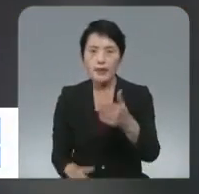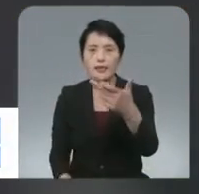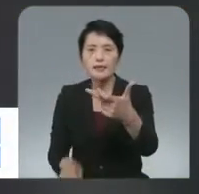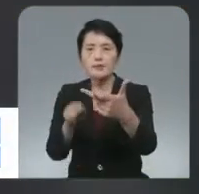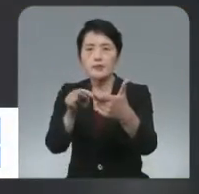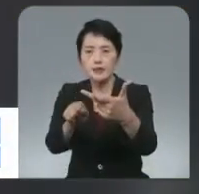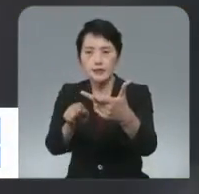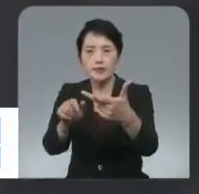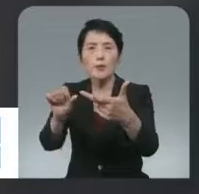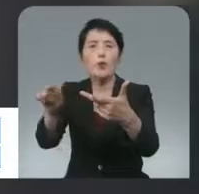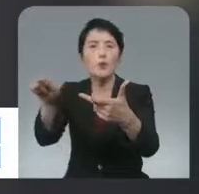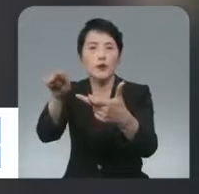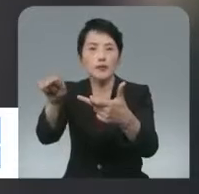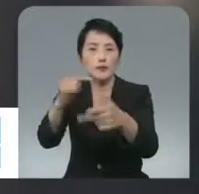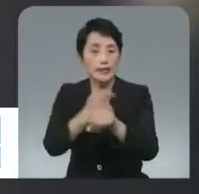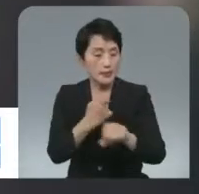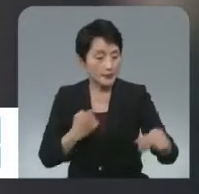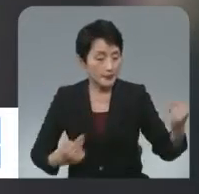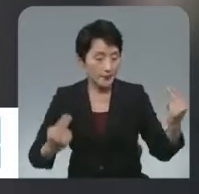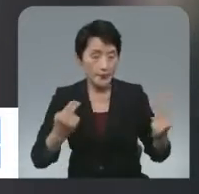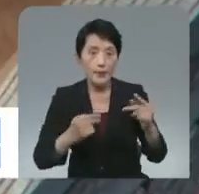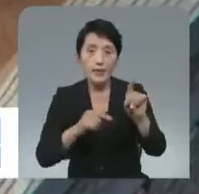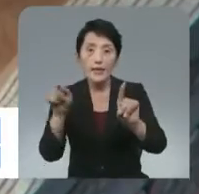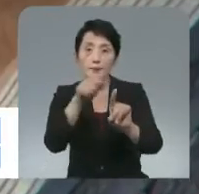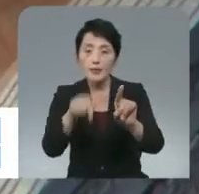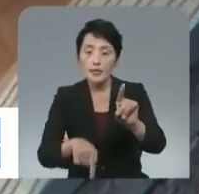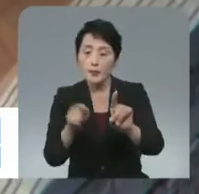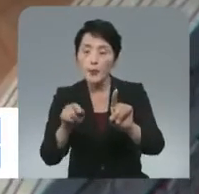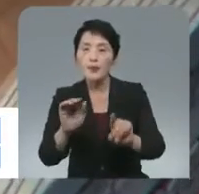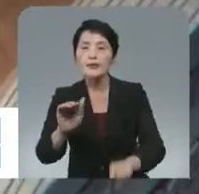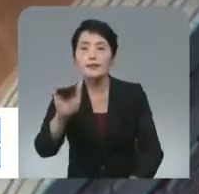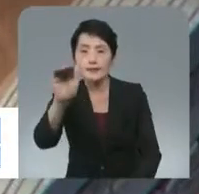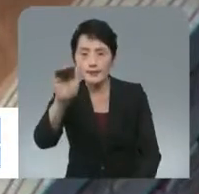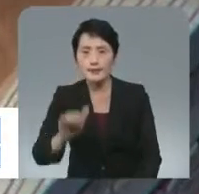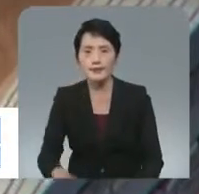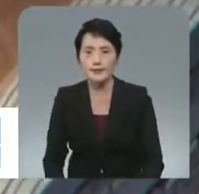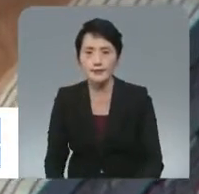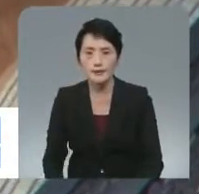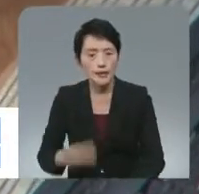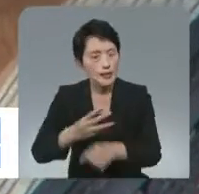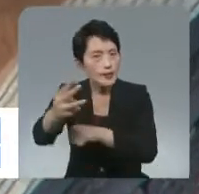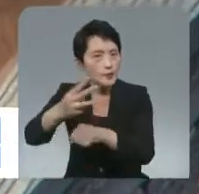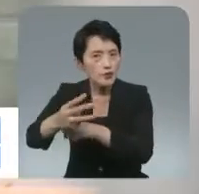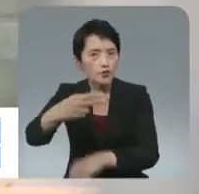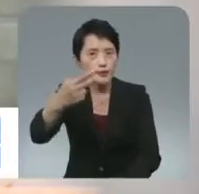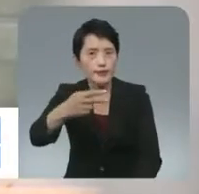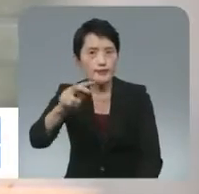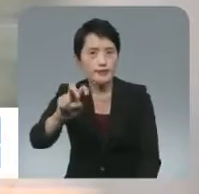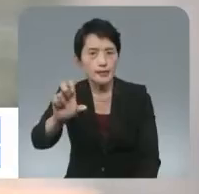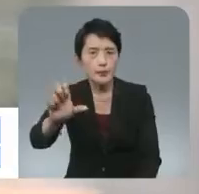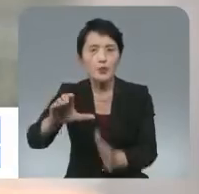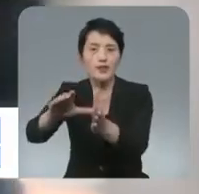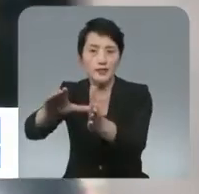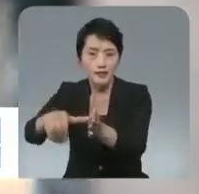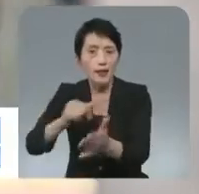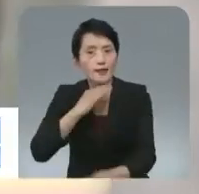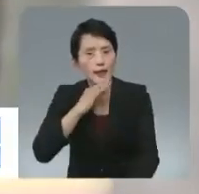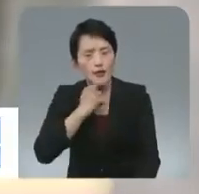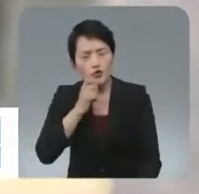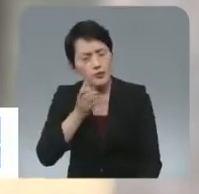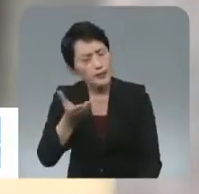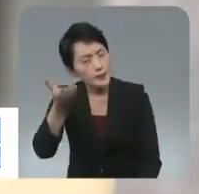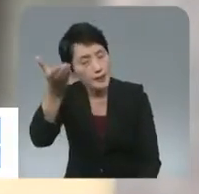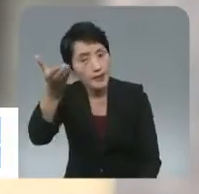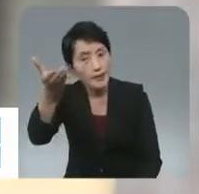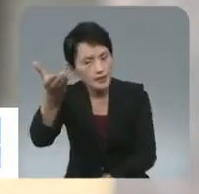de 17,5% avec environ 9,01 millions de personnes soit un point de plus par rapport à l'an dernier si rien ne change